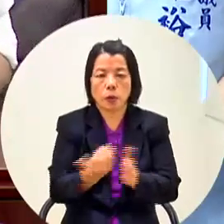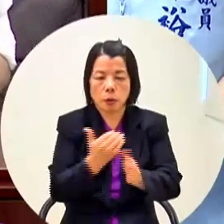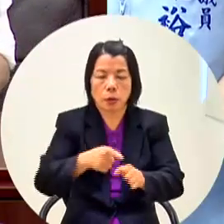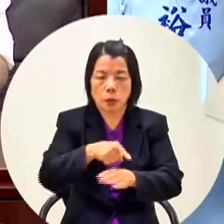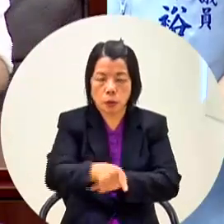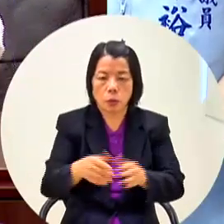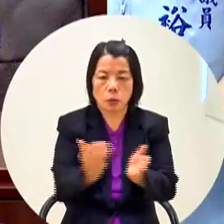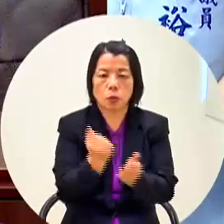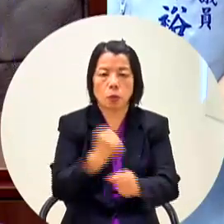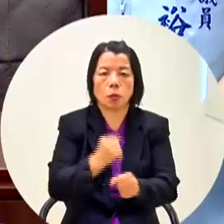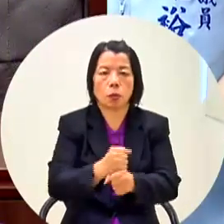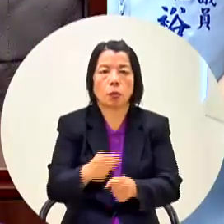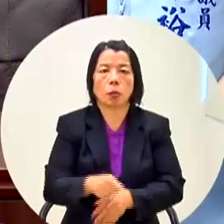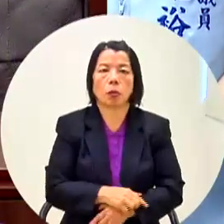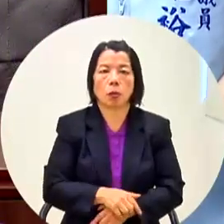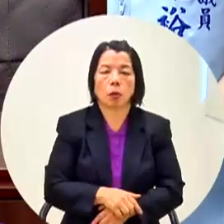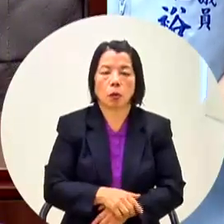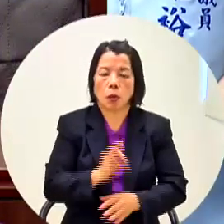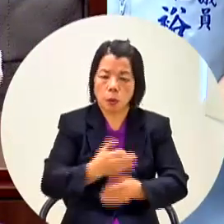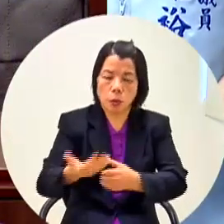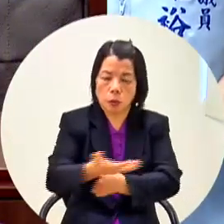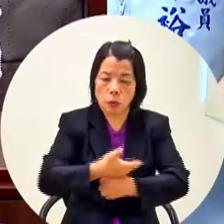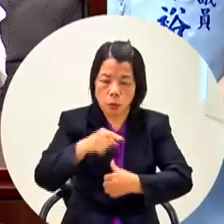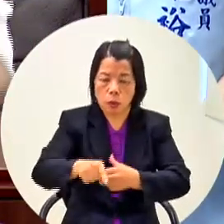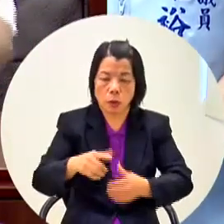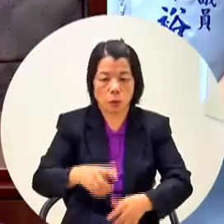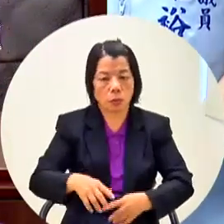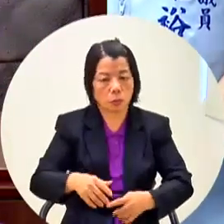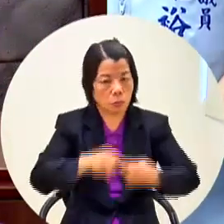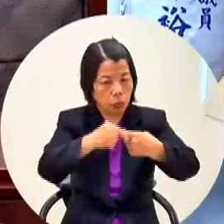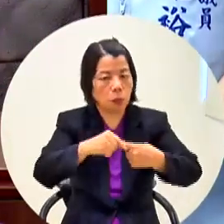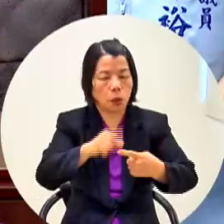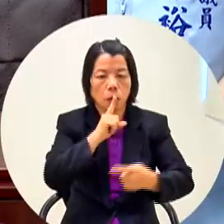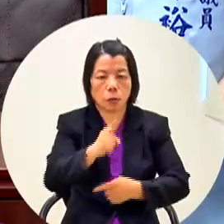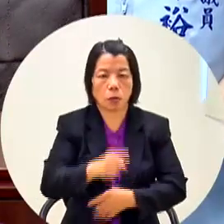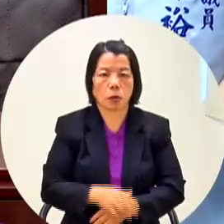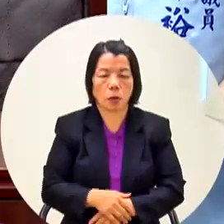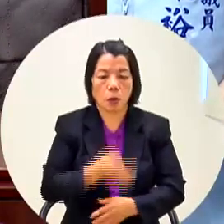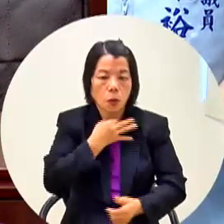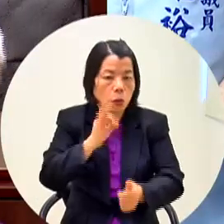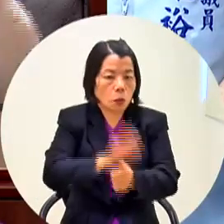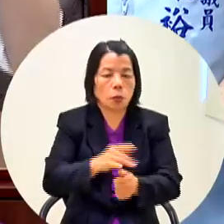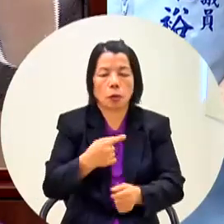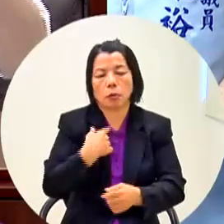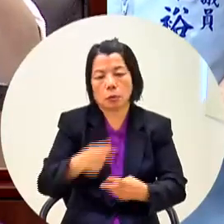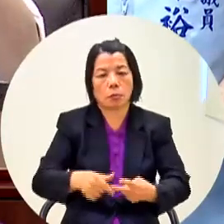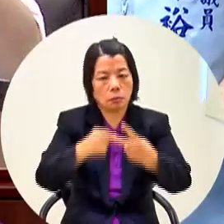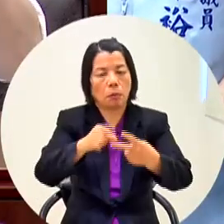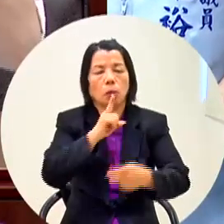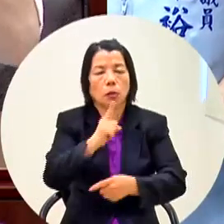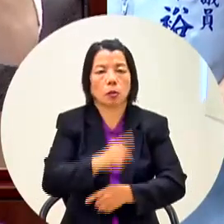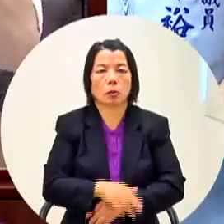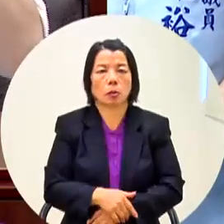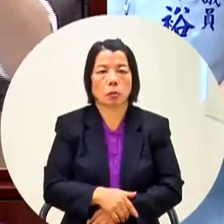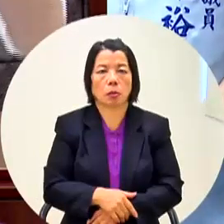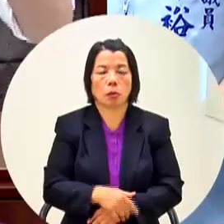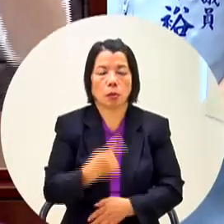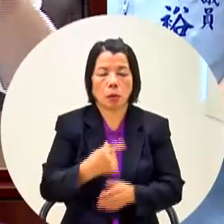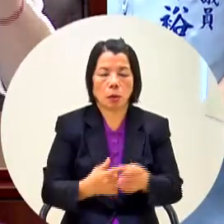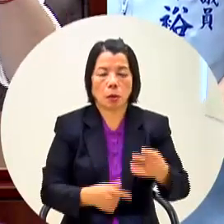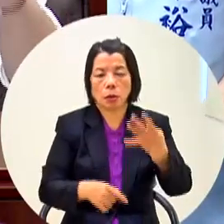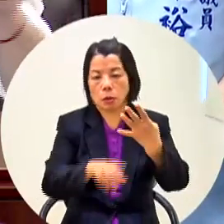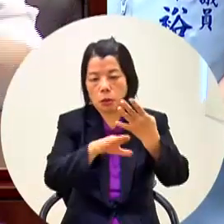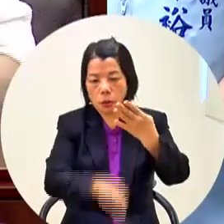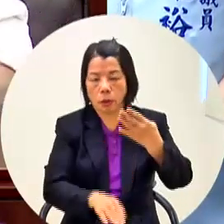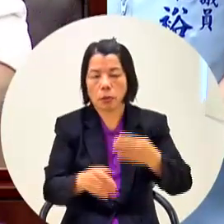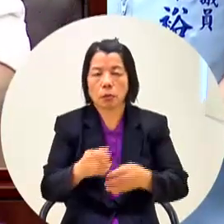收治场所，这是我们第一个提的。纾困也是我们第一个提的，包括上个月4月底